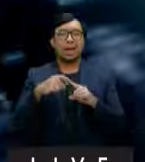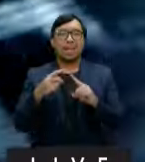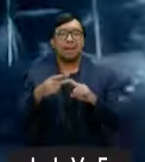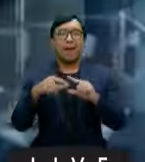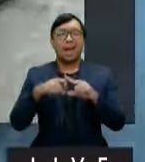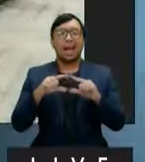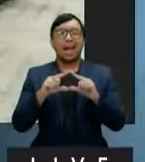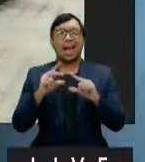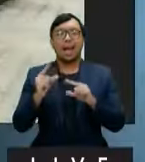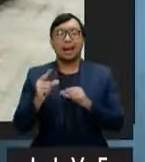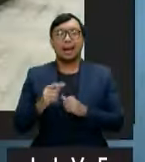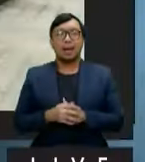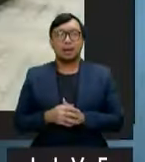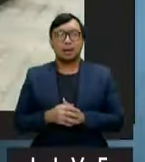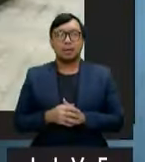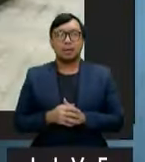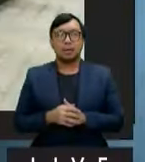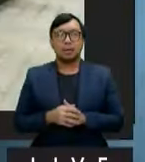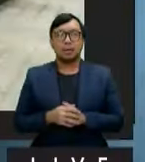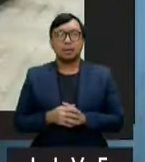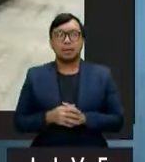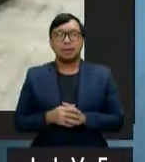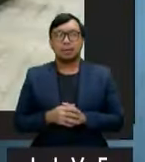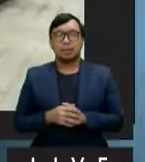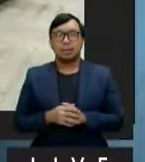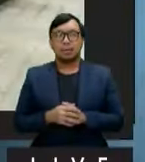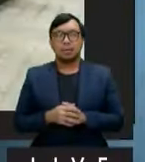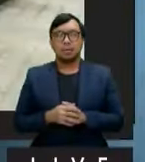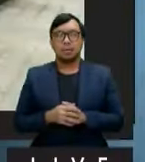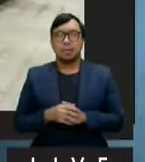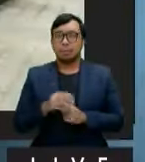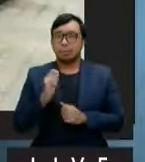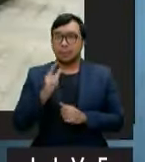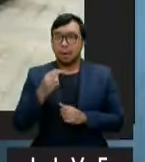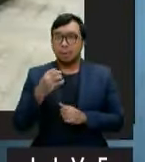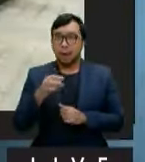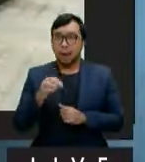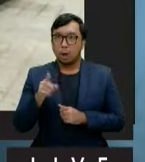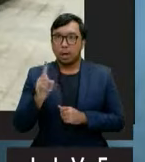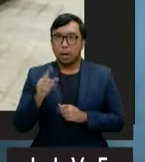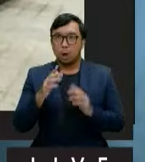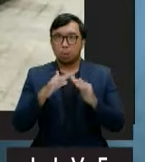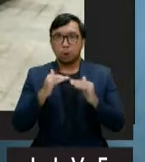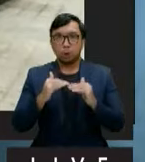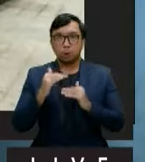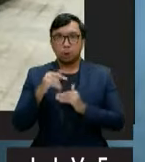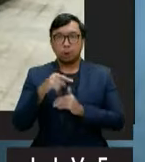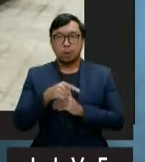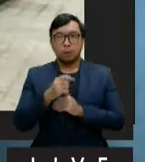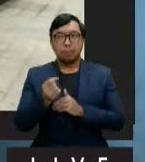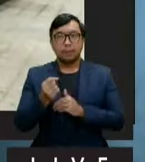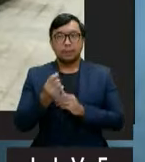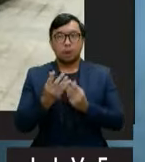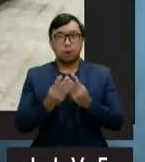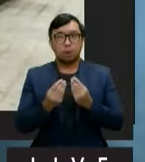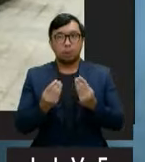Zul. Apakah sudah ada pemesan baru di unit rusunawa Pasar Rumput di sana yang Anda pantau?